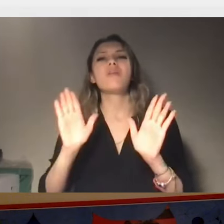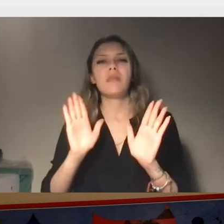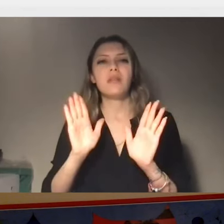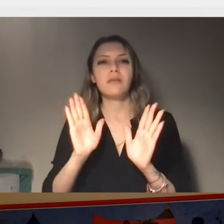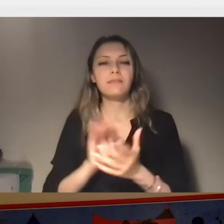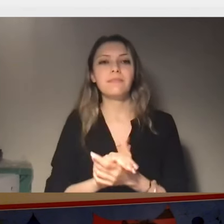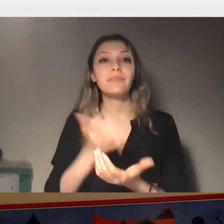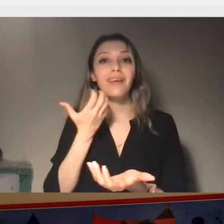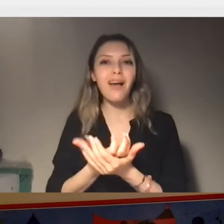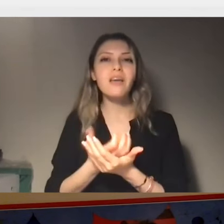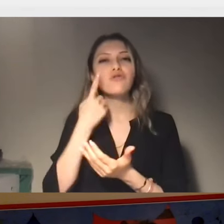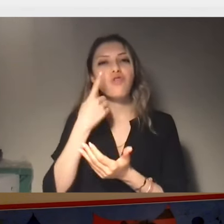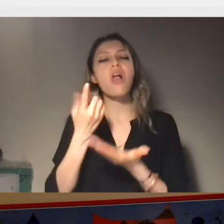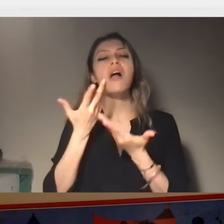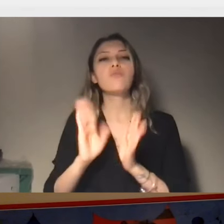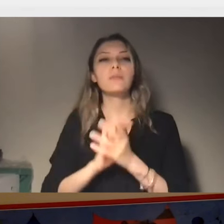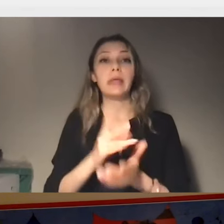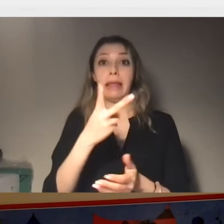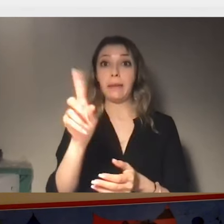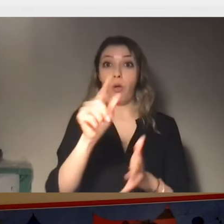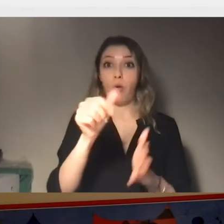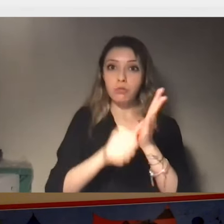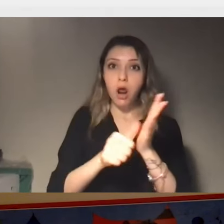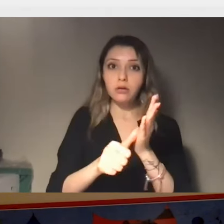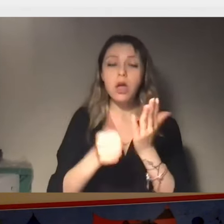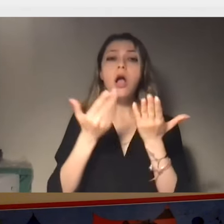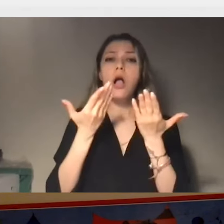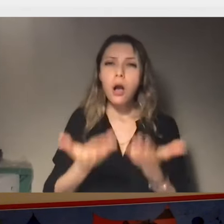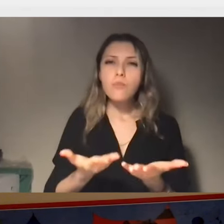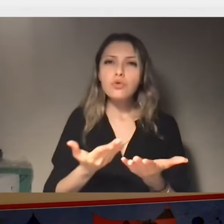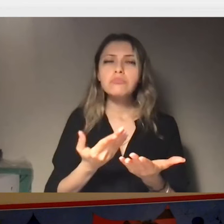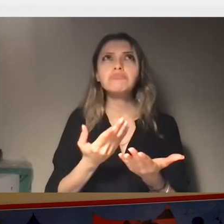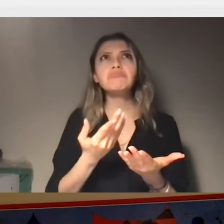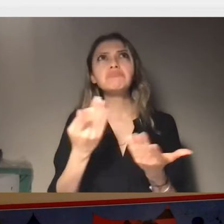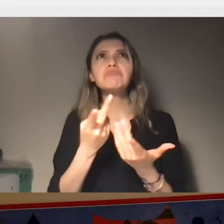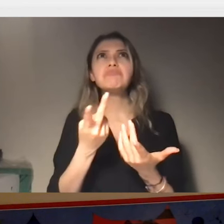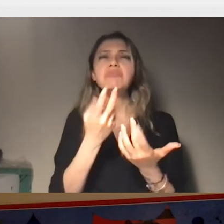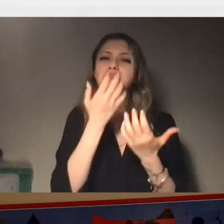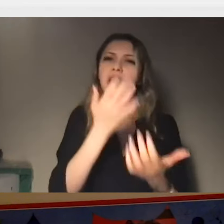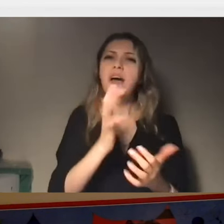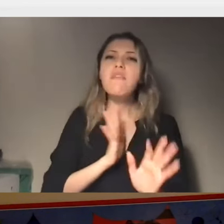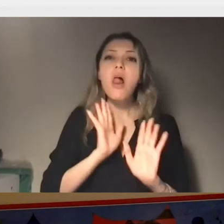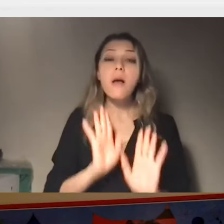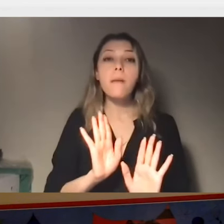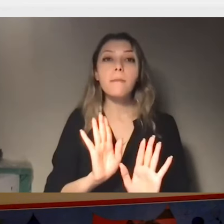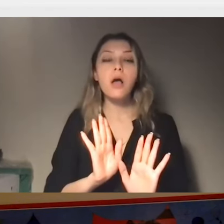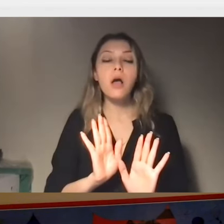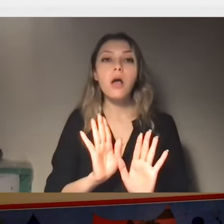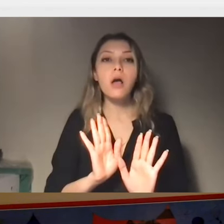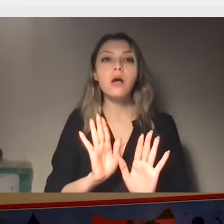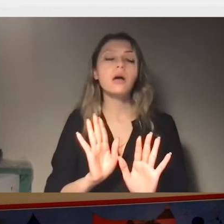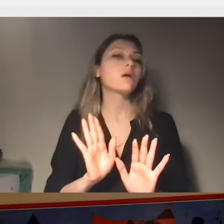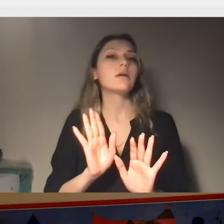ve reddedilmiş durumda. 2010'da kabul edilmiş bir iki tavsiyenin tavsiye var aslında böyle bir geri dönüşü var. Aynı